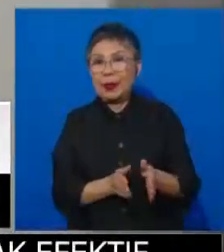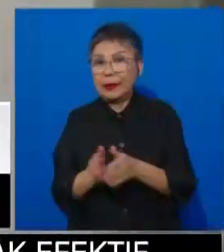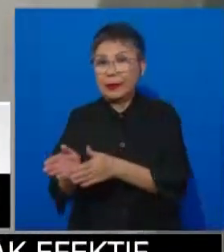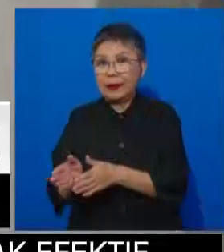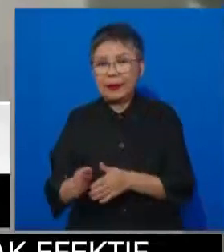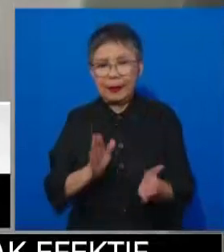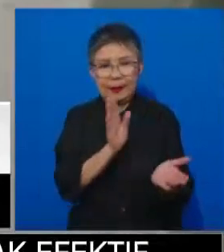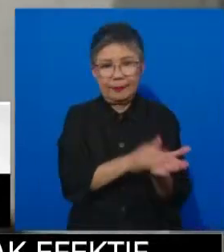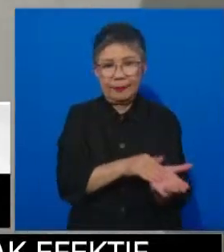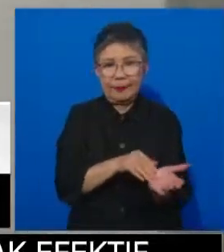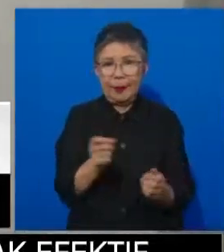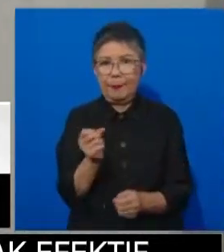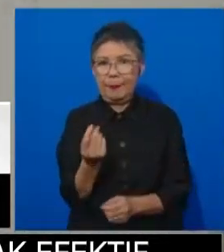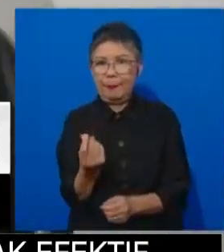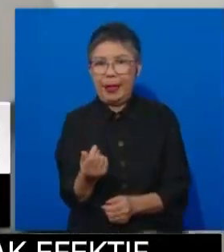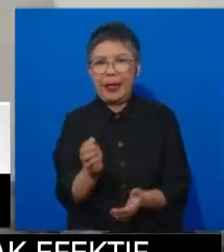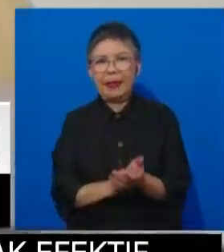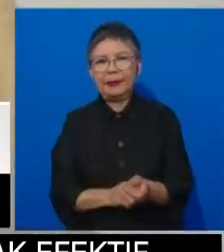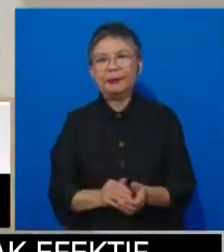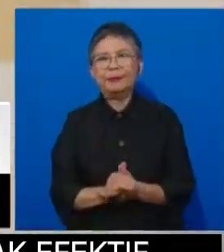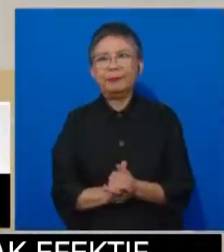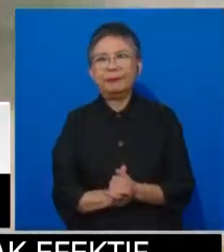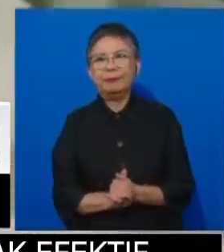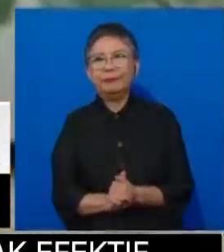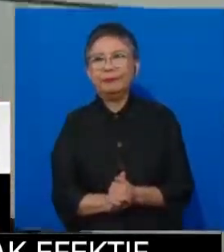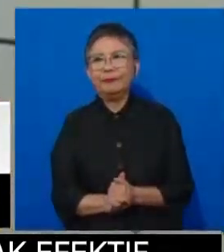melakukan tap-in kartu pembayaran lewat gerbang prioritas.